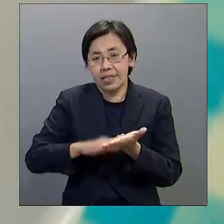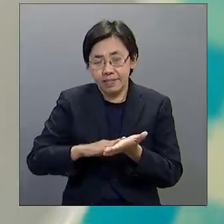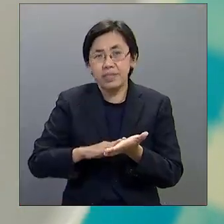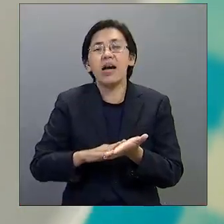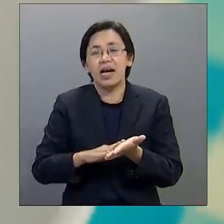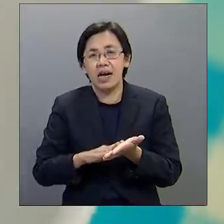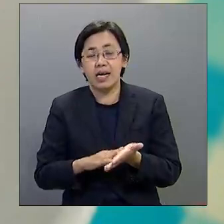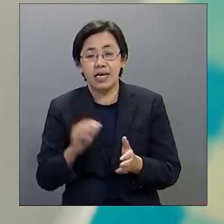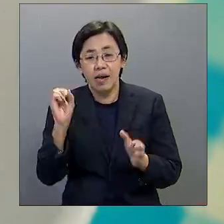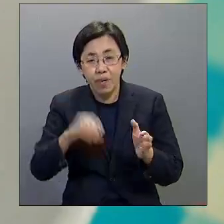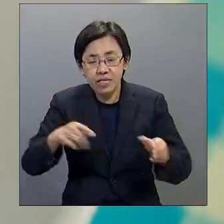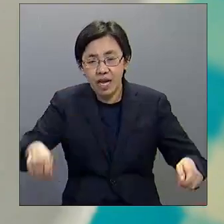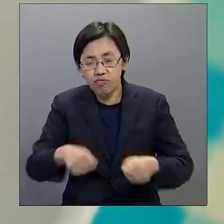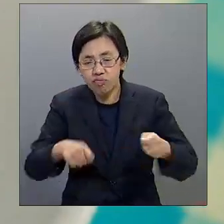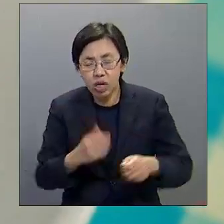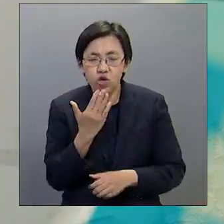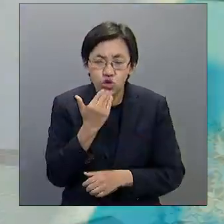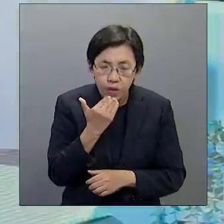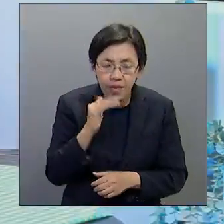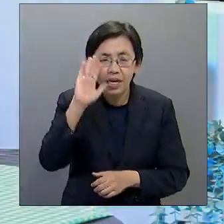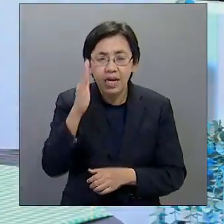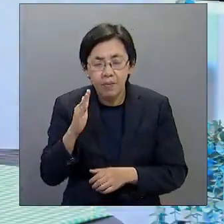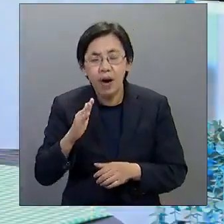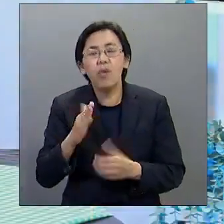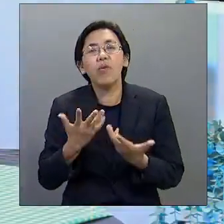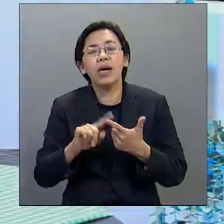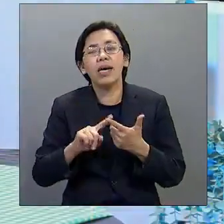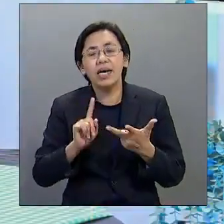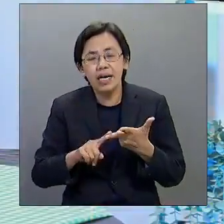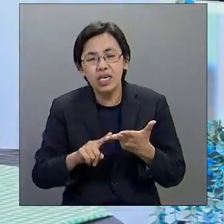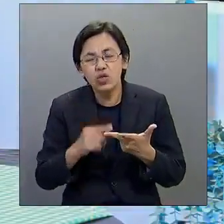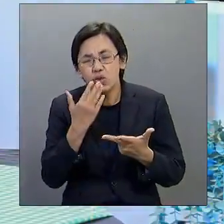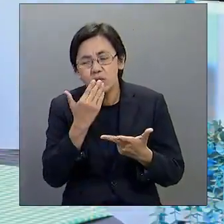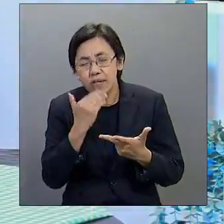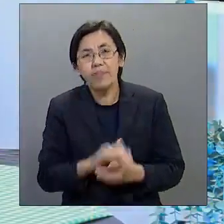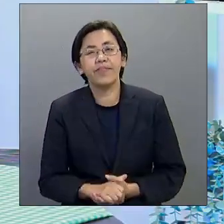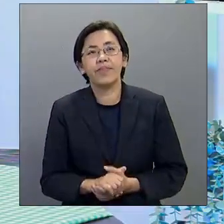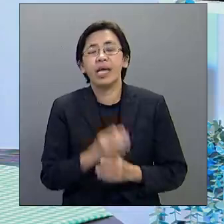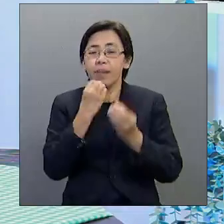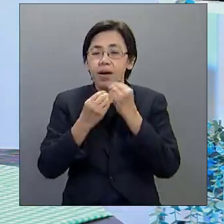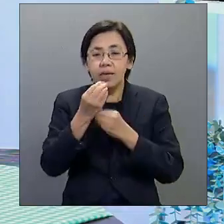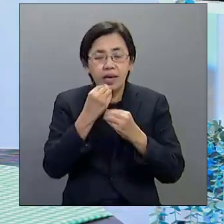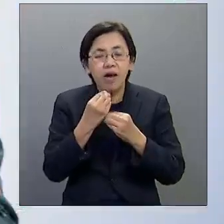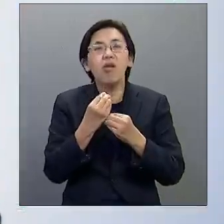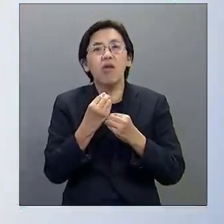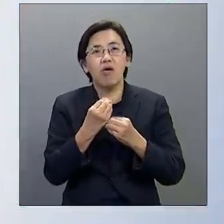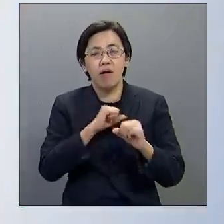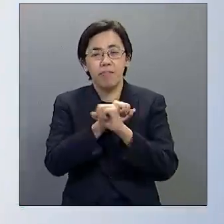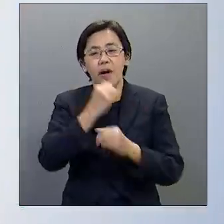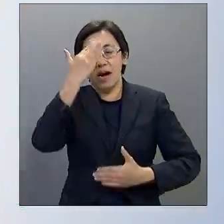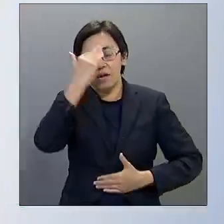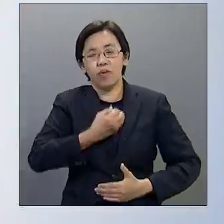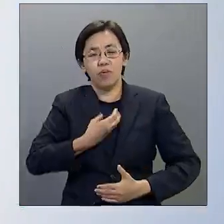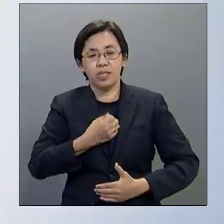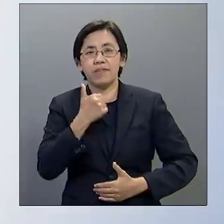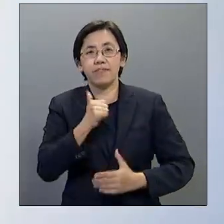เราใส่เข้าไปเนี่ยทั้งพริกกระเทียมกะเพรา3ตัวนี้ประสานลิกกันในการที่จะต้านโรคหัวใจและหลอดเลือดได้ดีเราจะเห็นเลยว่